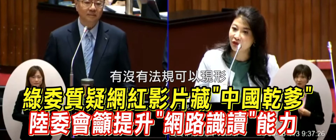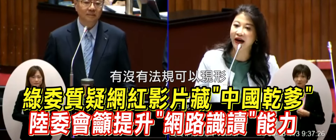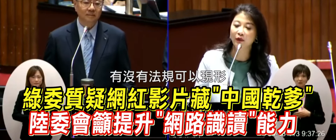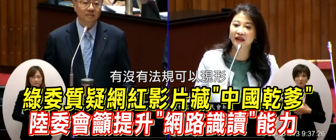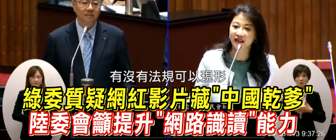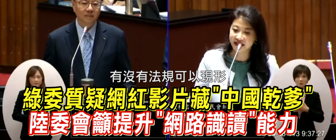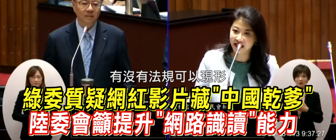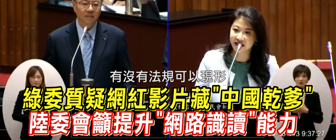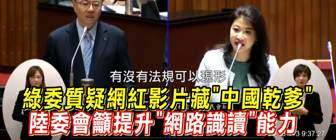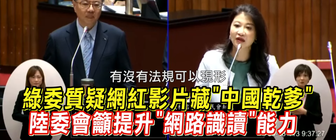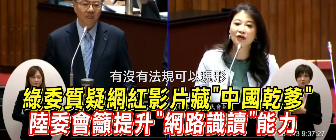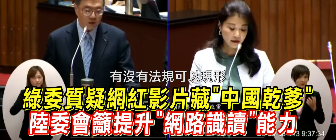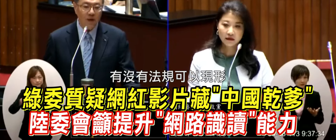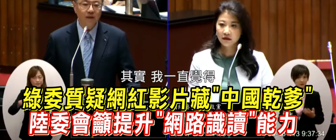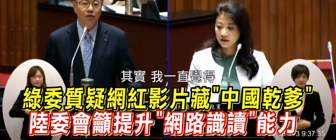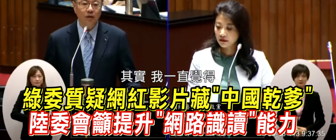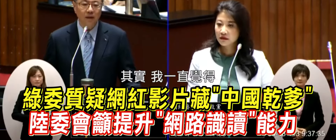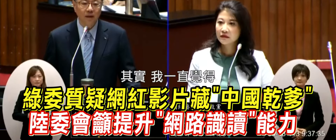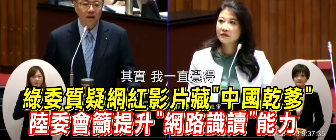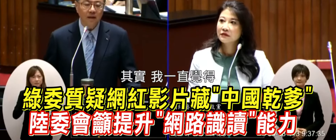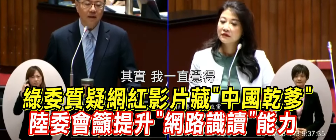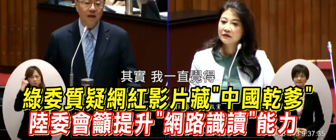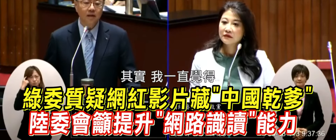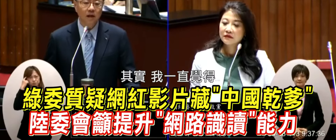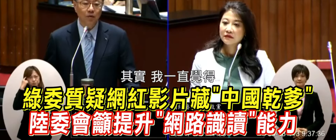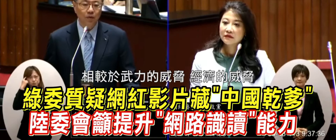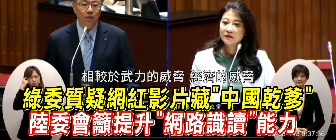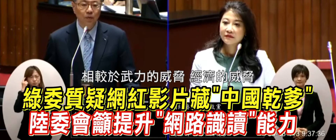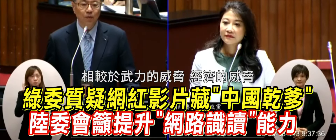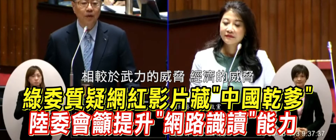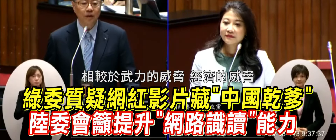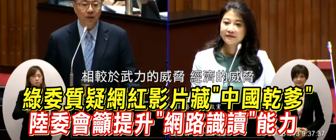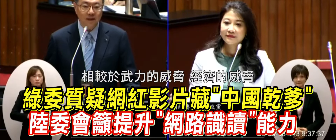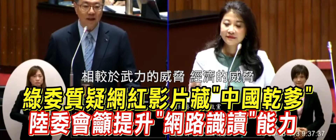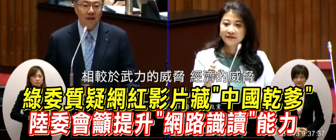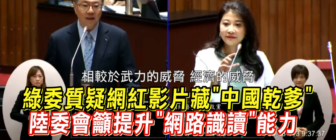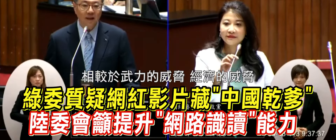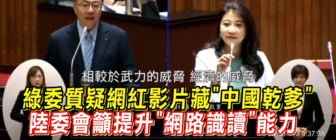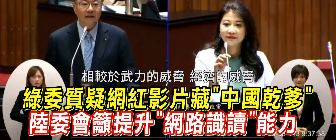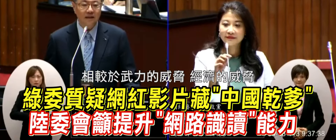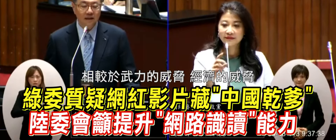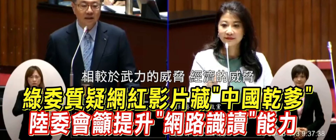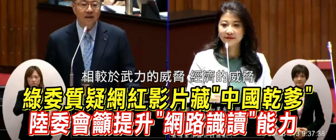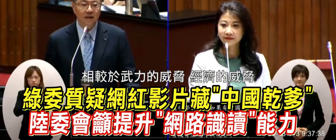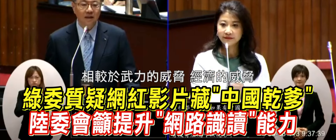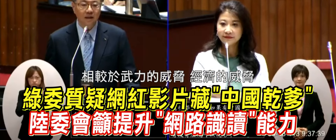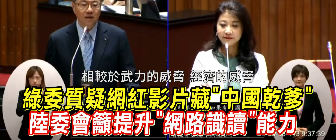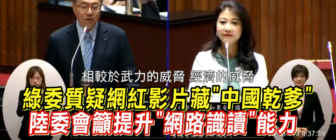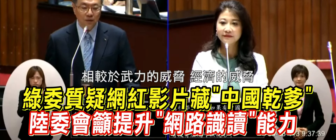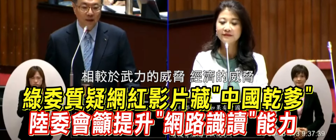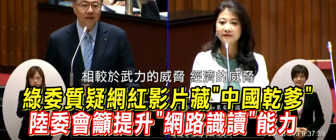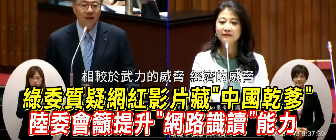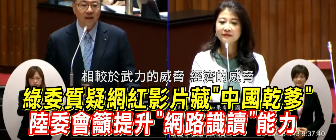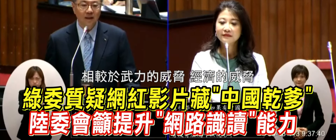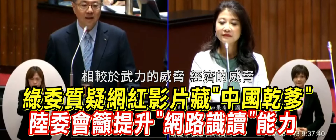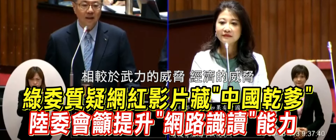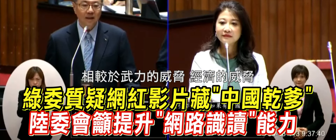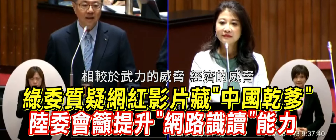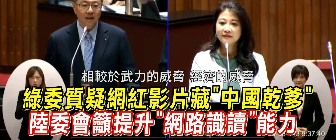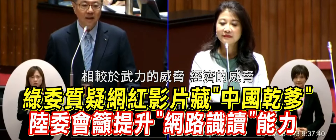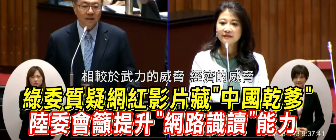爹有没有法规可以现行？ 其实我一直觉得，相较于武力的威胁、经济的威